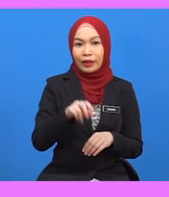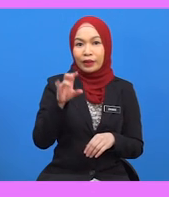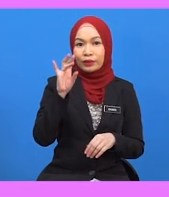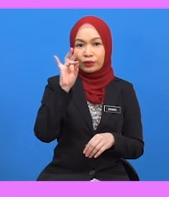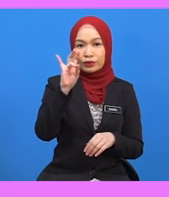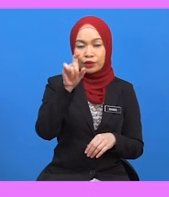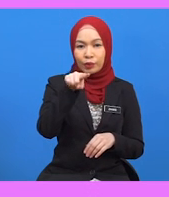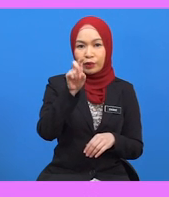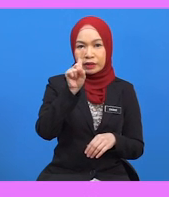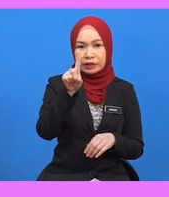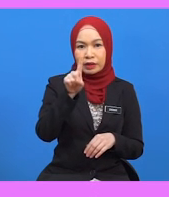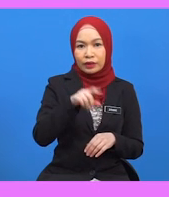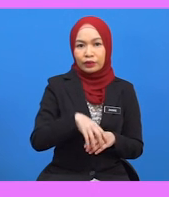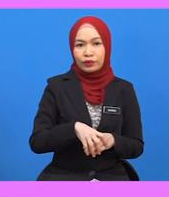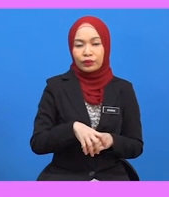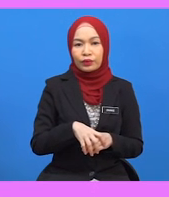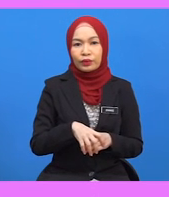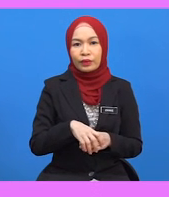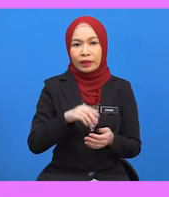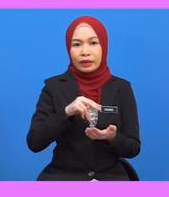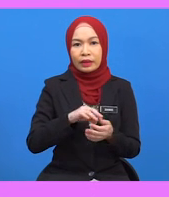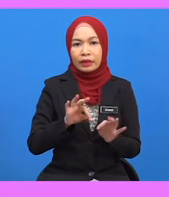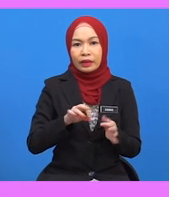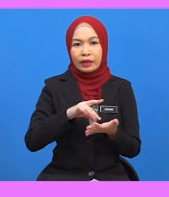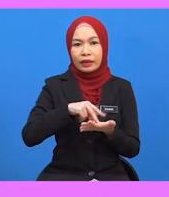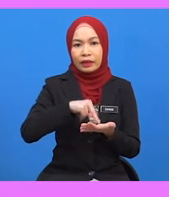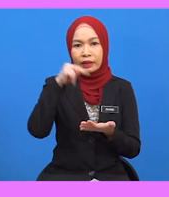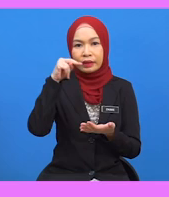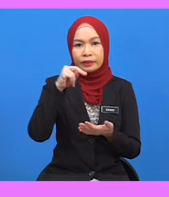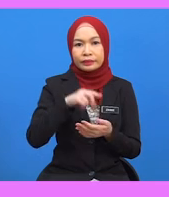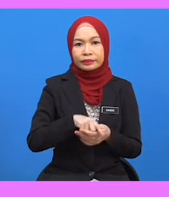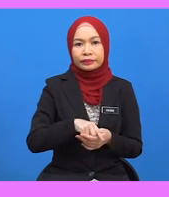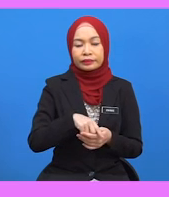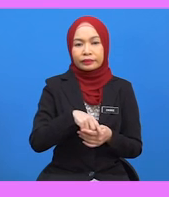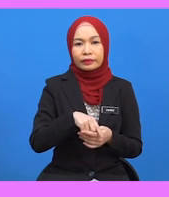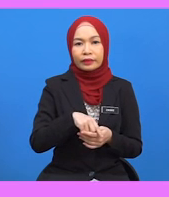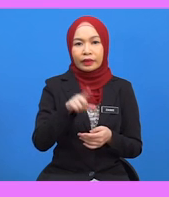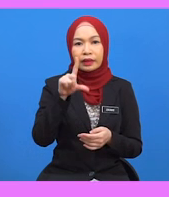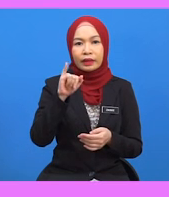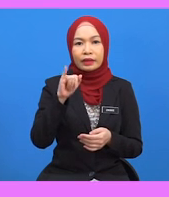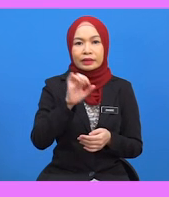7.1 jika nilai LI sama dengan nilai T.